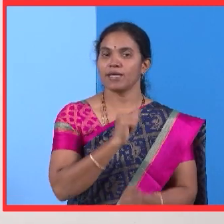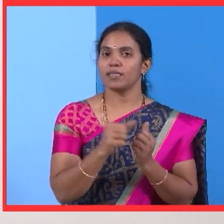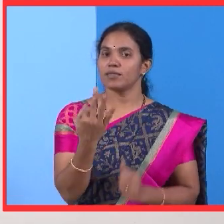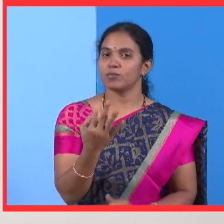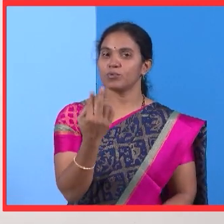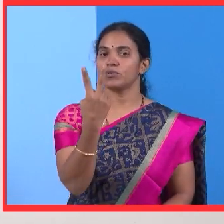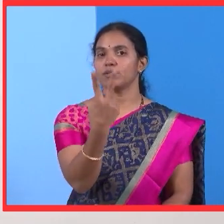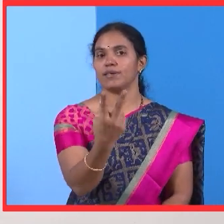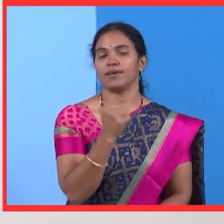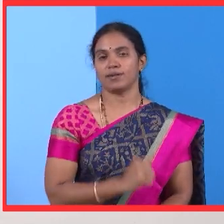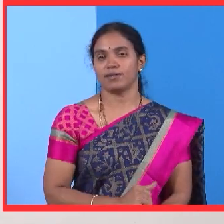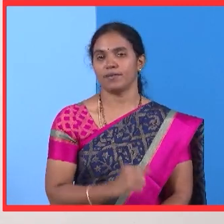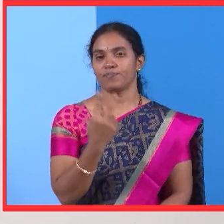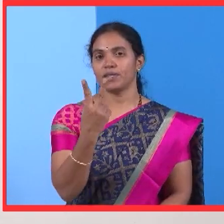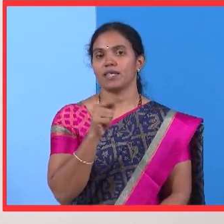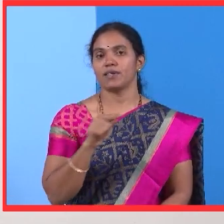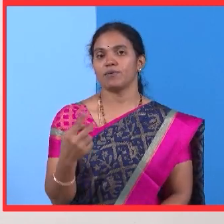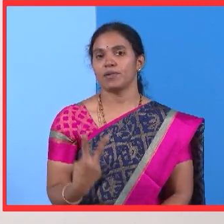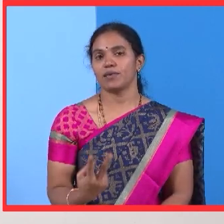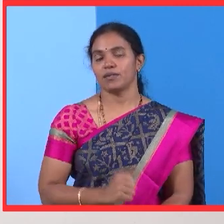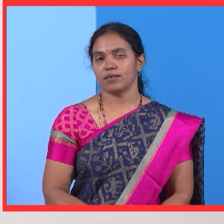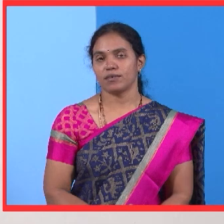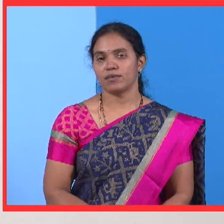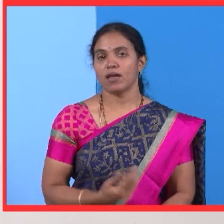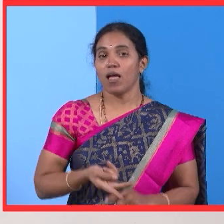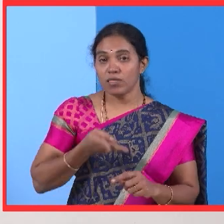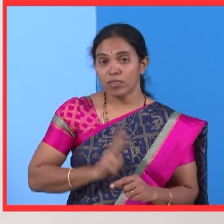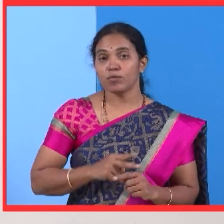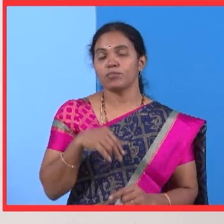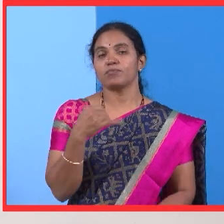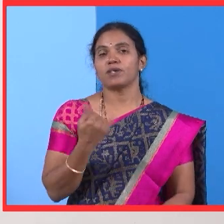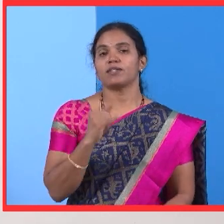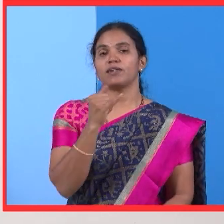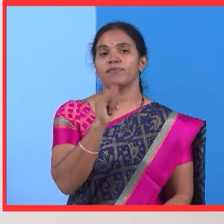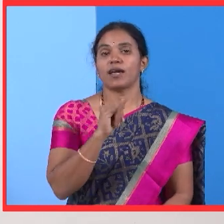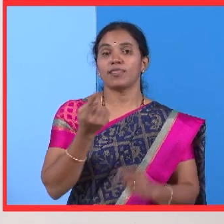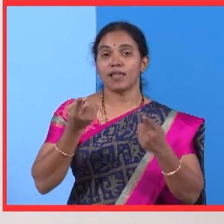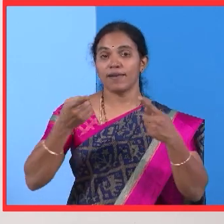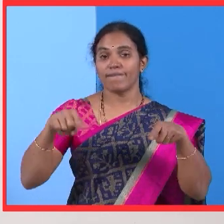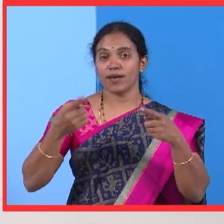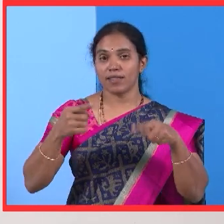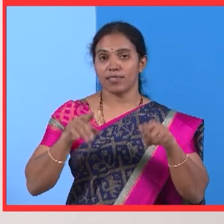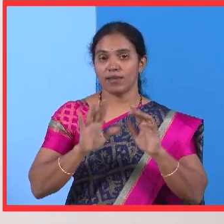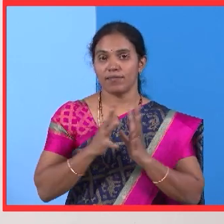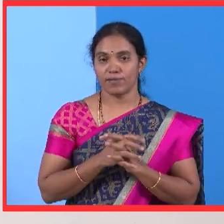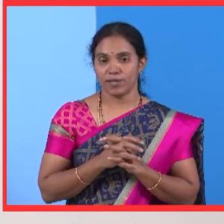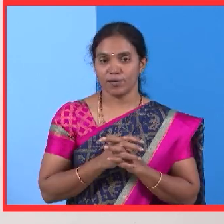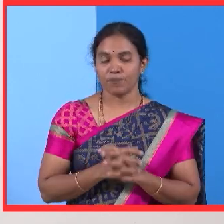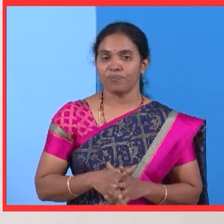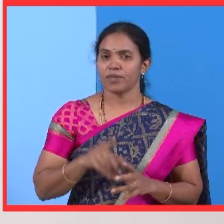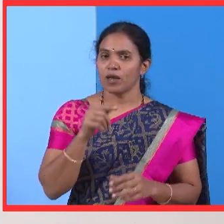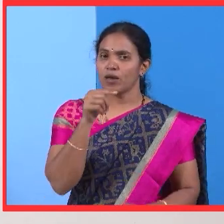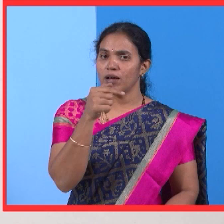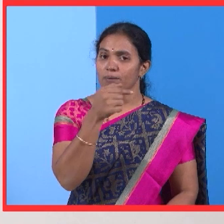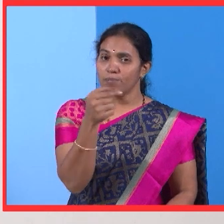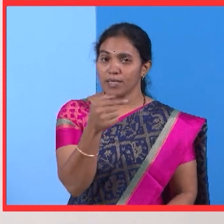ரெண்டு பை ரெண்டு தட் இஸ் ஈக்குவல் டு எம் ஆஃப். ஒரு பின்னத்தில் ஒரு மைனஸ் சைன் இருந்தால் விடை மைனஸில் தான்